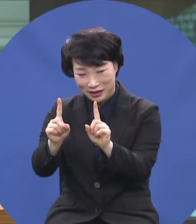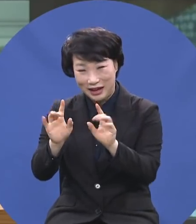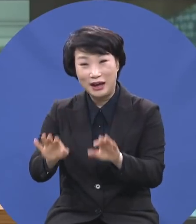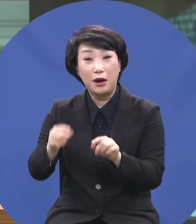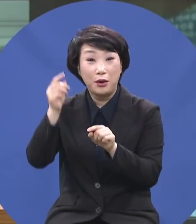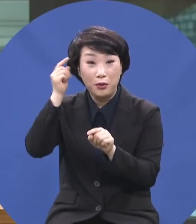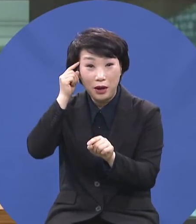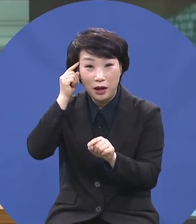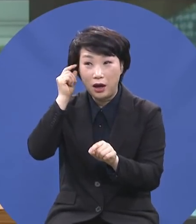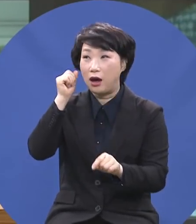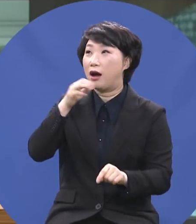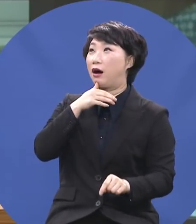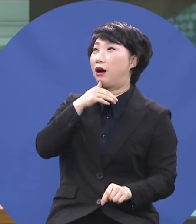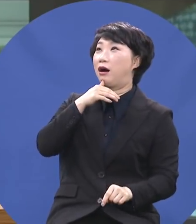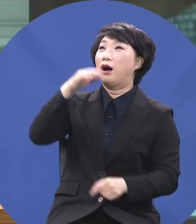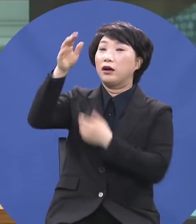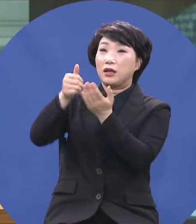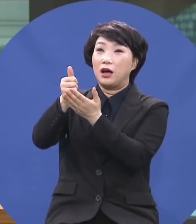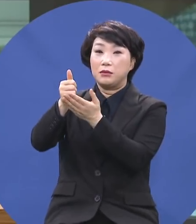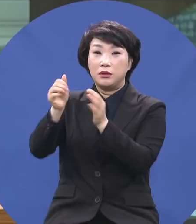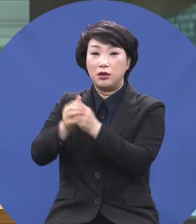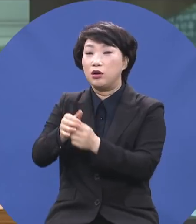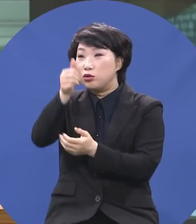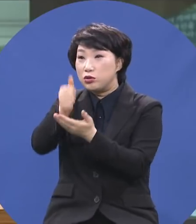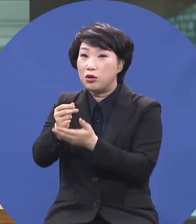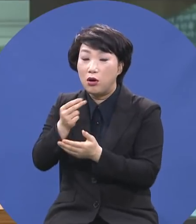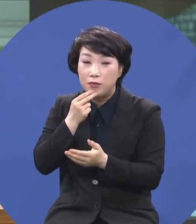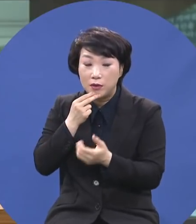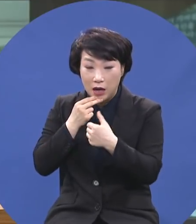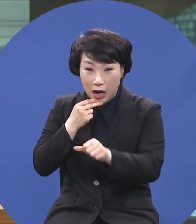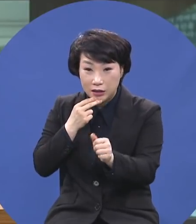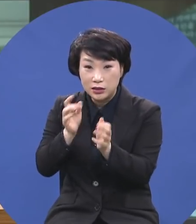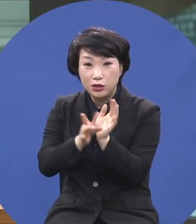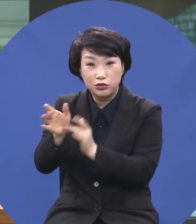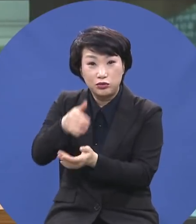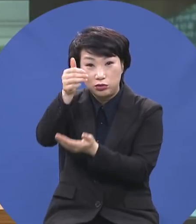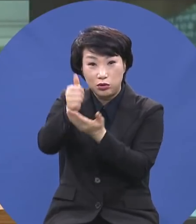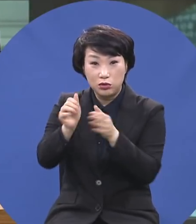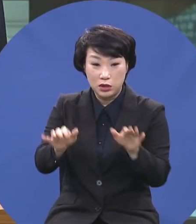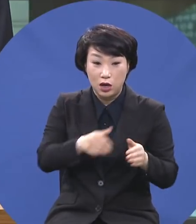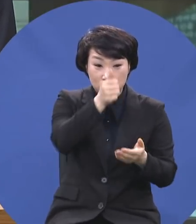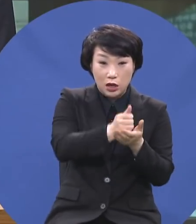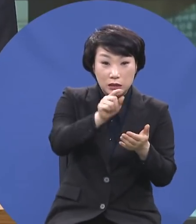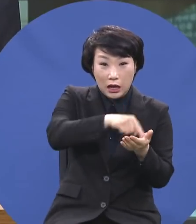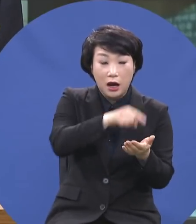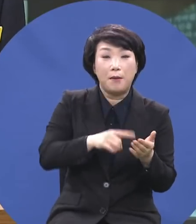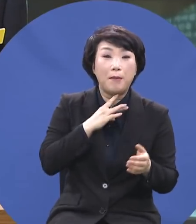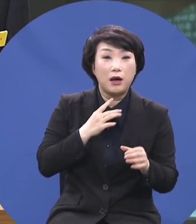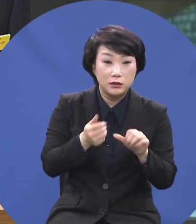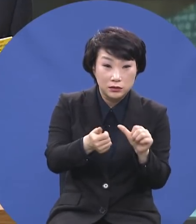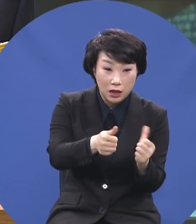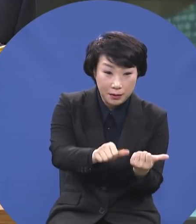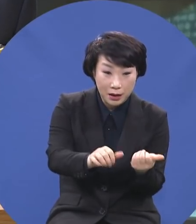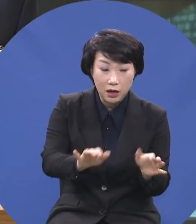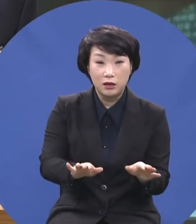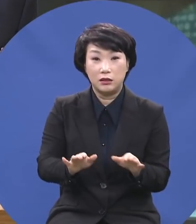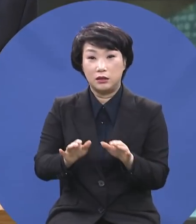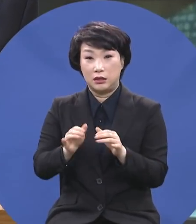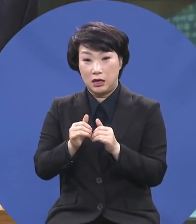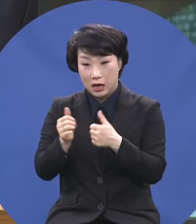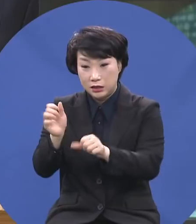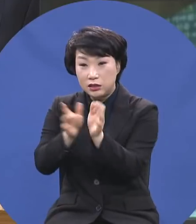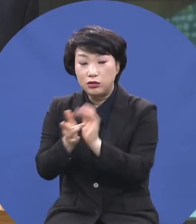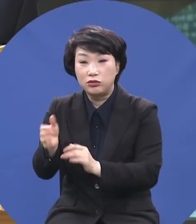것은 하나님은 죄가 전혀 없는 아들을 죄값만 사망인데 그 아들을